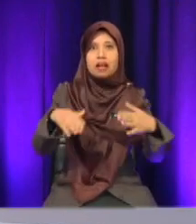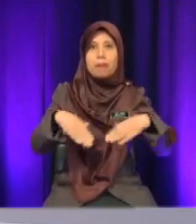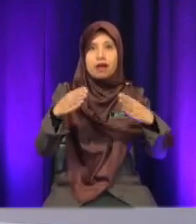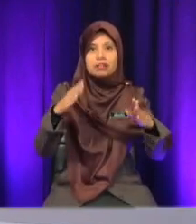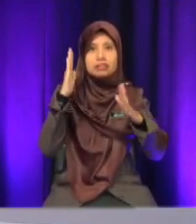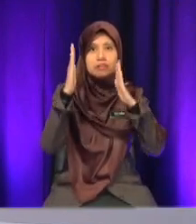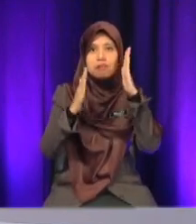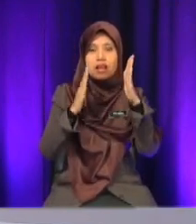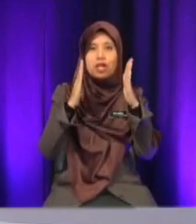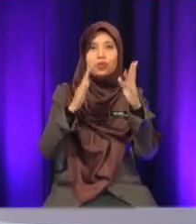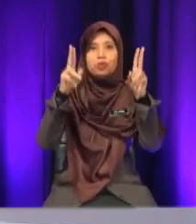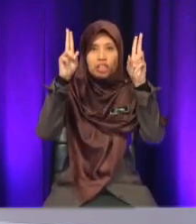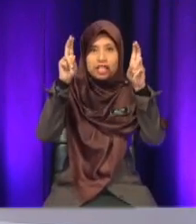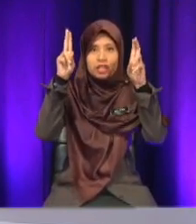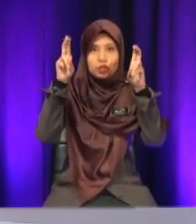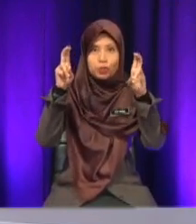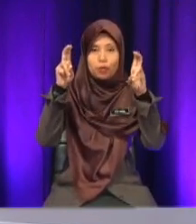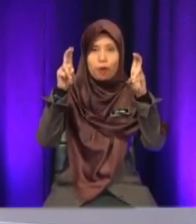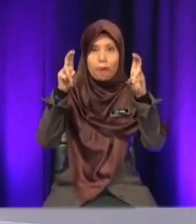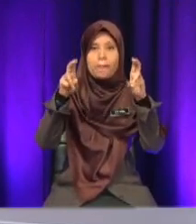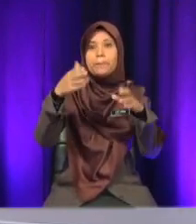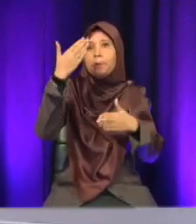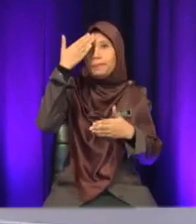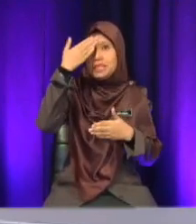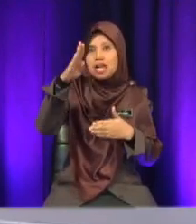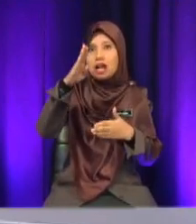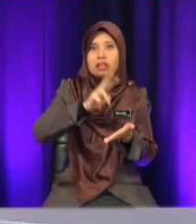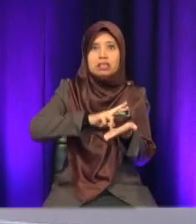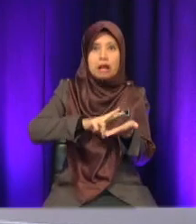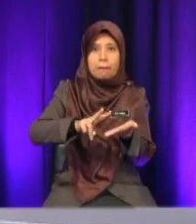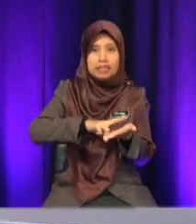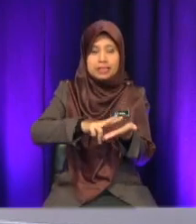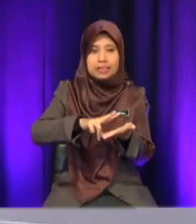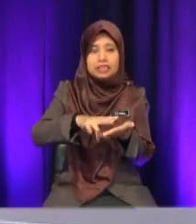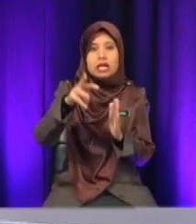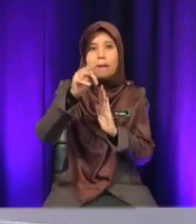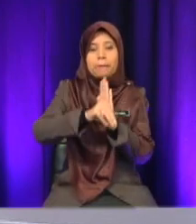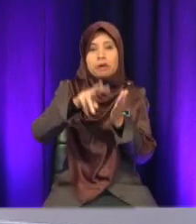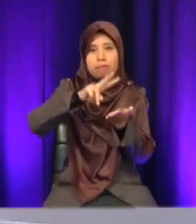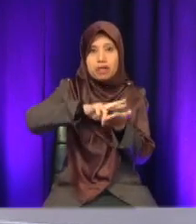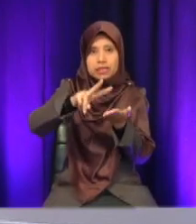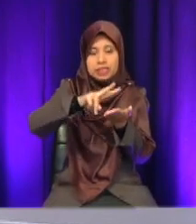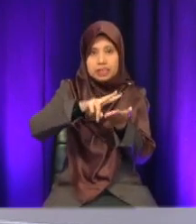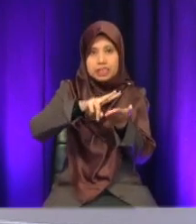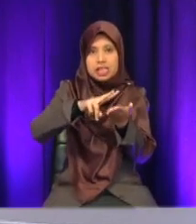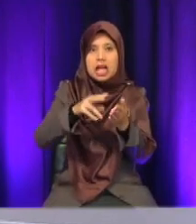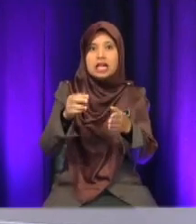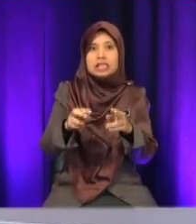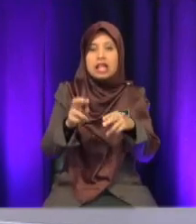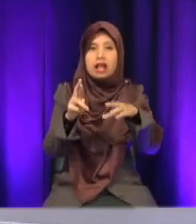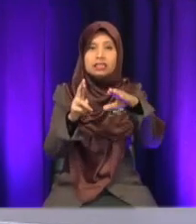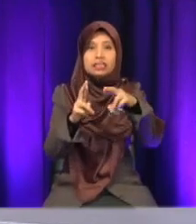topik kita hari ini begitu menarik yaitu bijak baca itu adalah jembatan ilmu